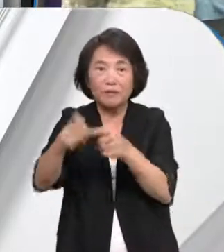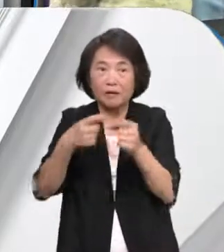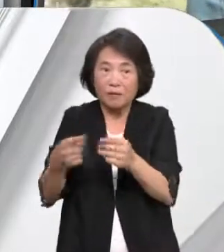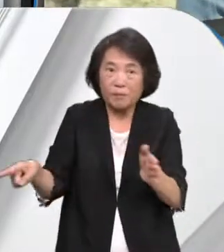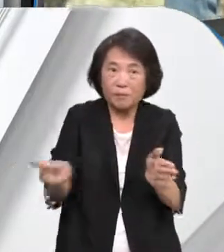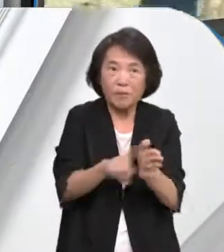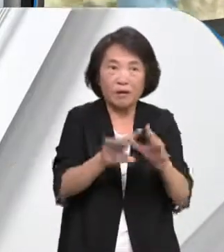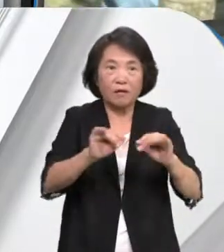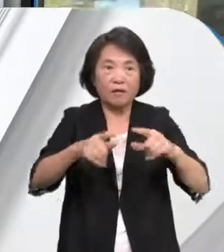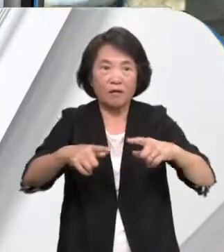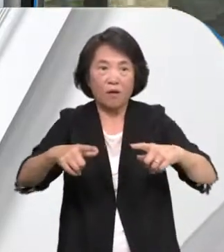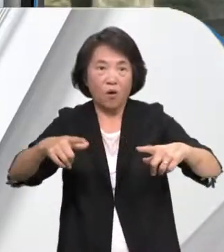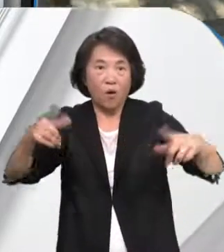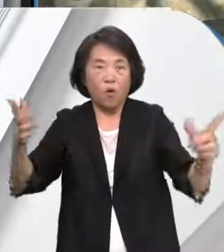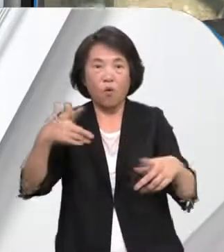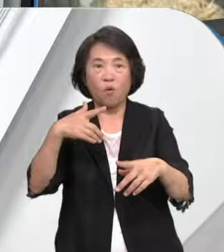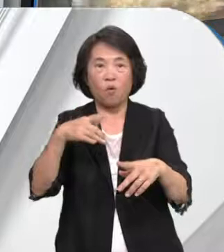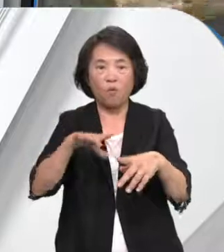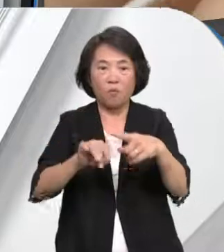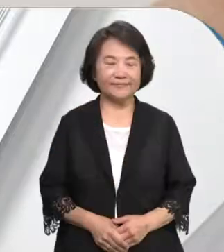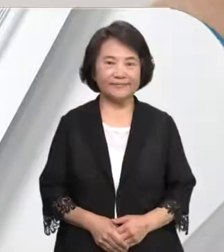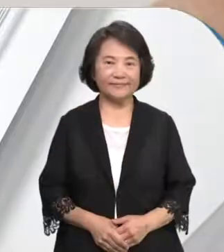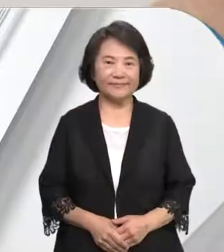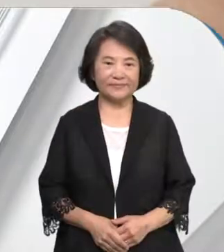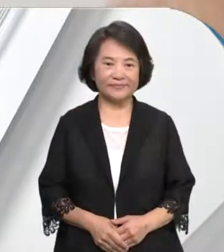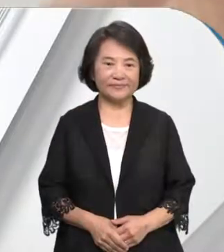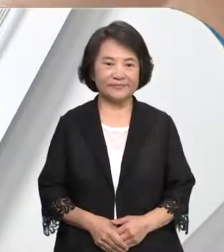种的面积就跟寻种的流上变了。